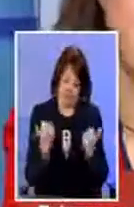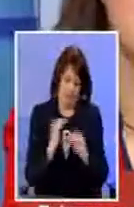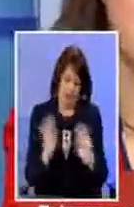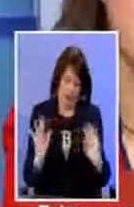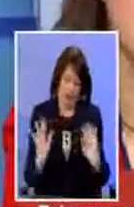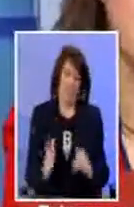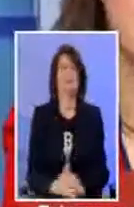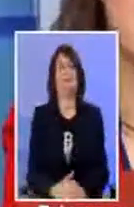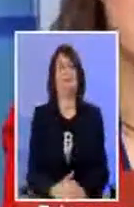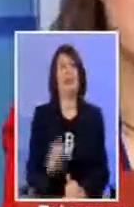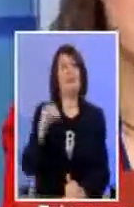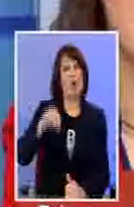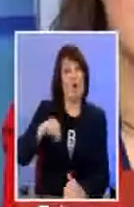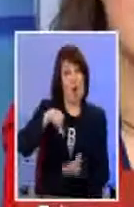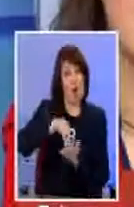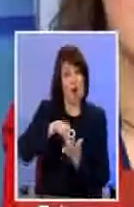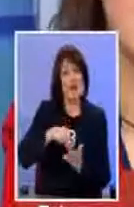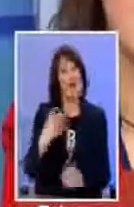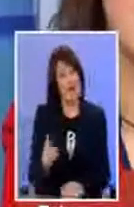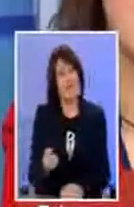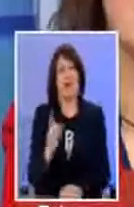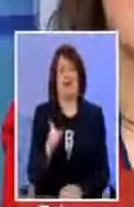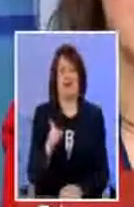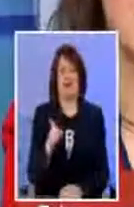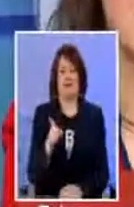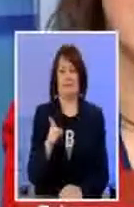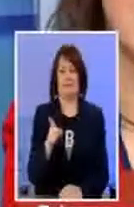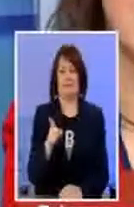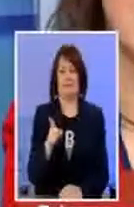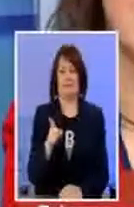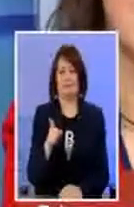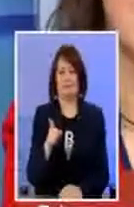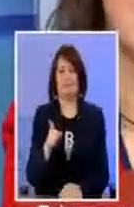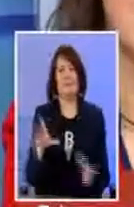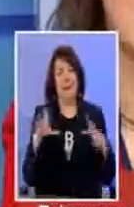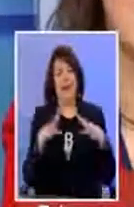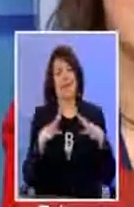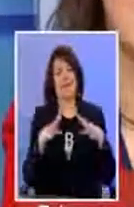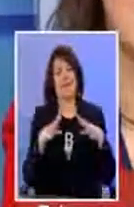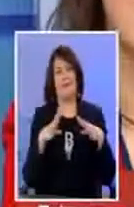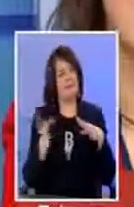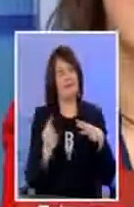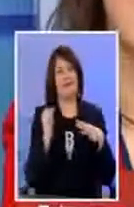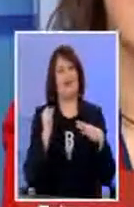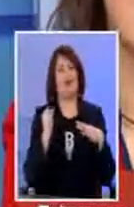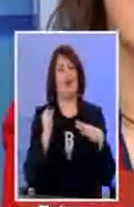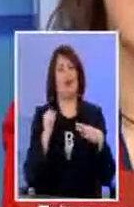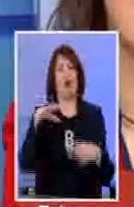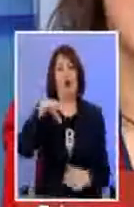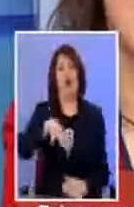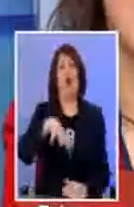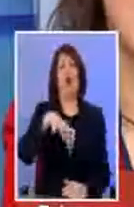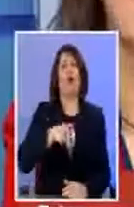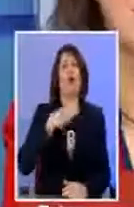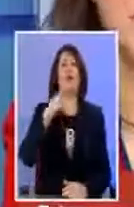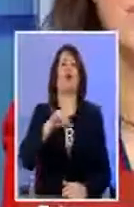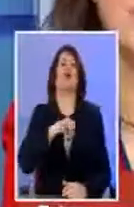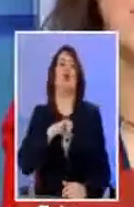ενώ στην Πολώνια είναι κάτι που είναι πολύ άνετα, μπορώ να βρω χώρος όπου μπορώ να πάω στην